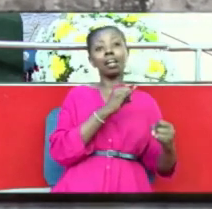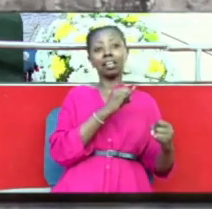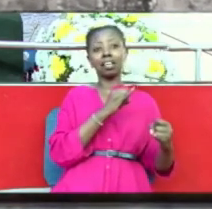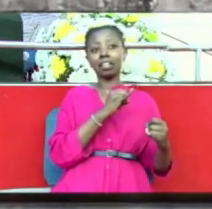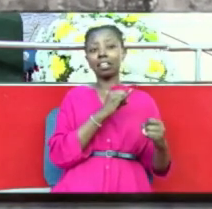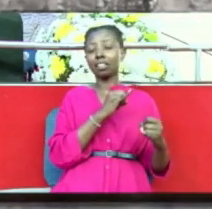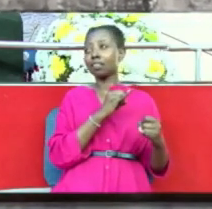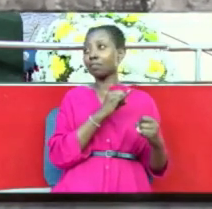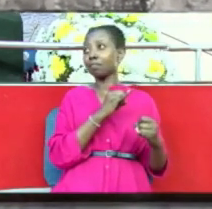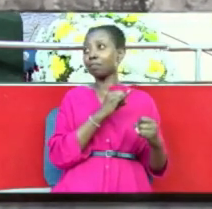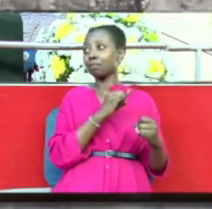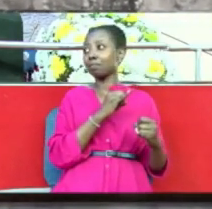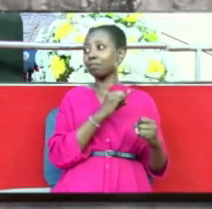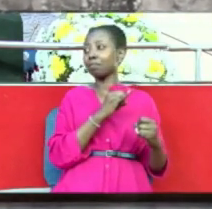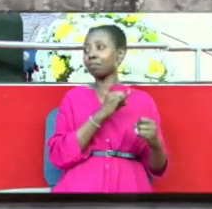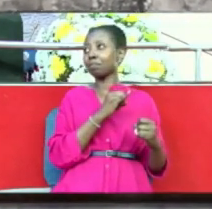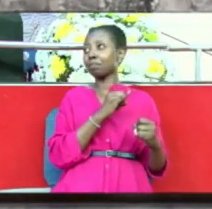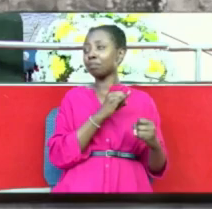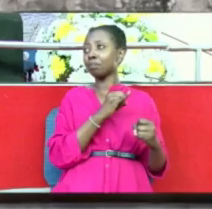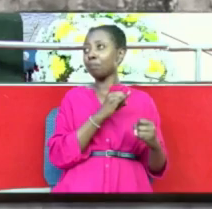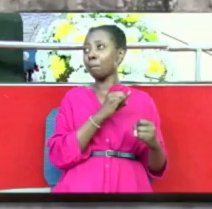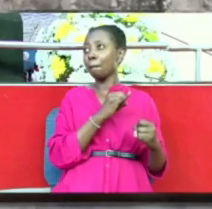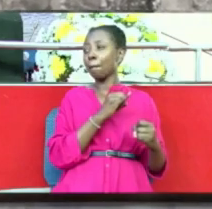mimi unaletwa kwangu, tunaomba na wewe.